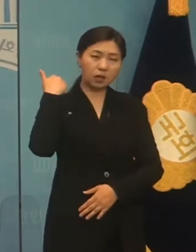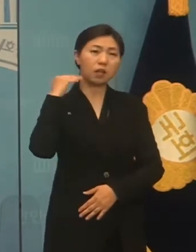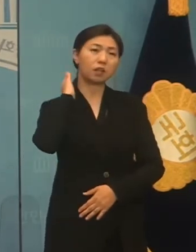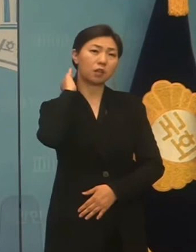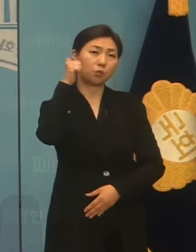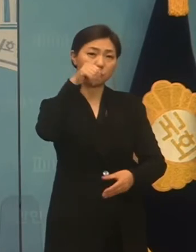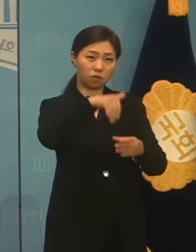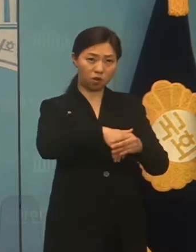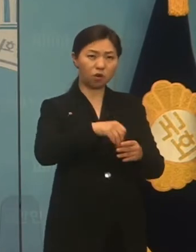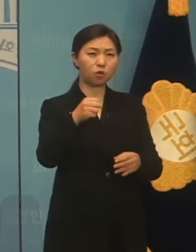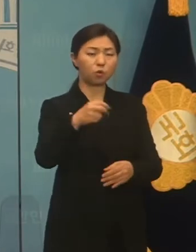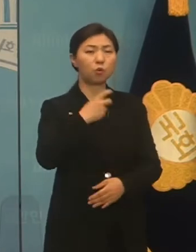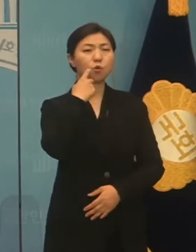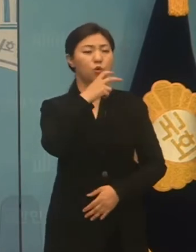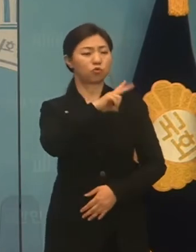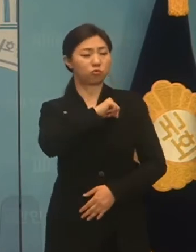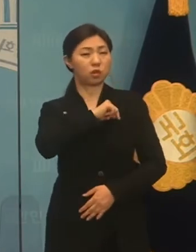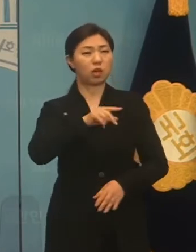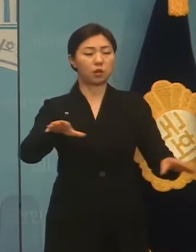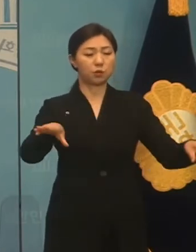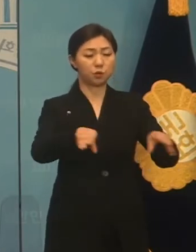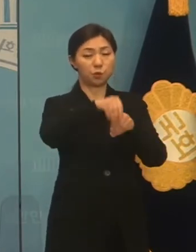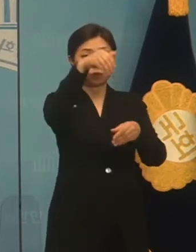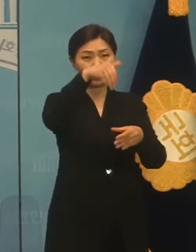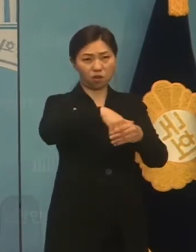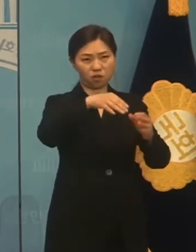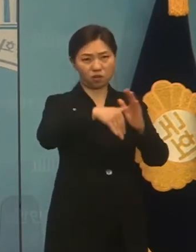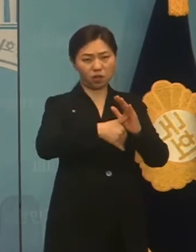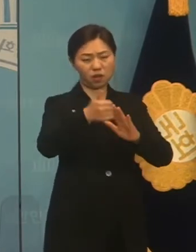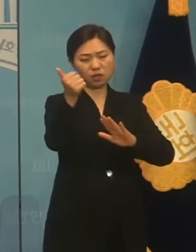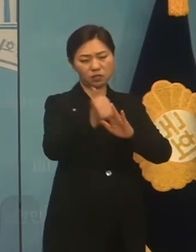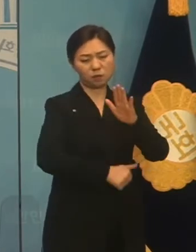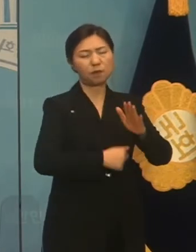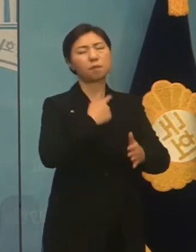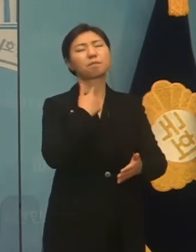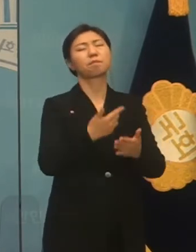총선에서 뼈저린 패배를 경험했습니다.